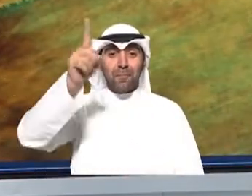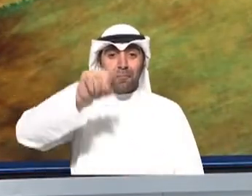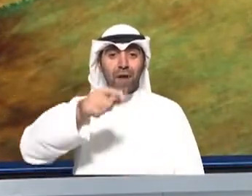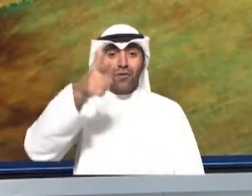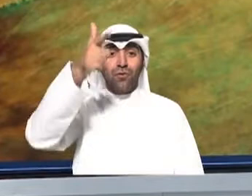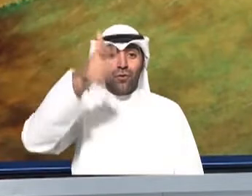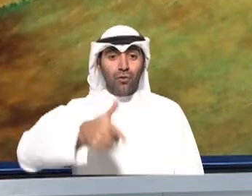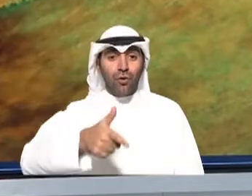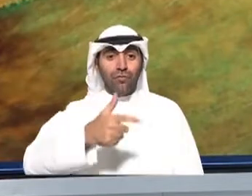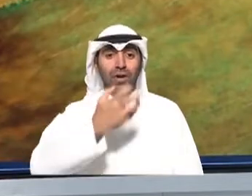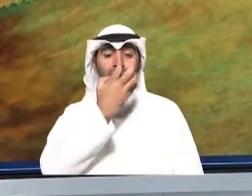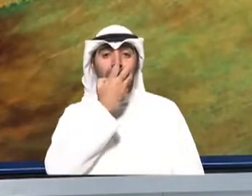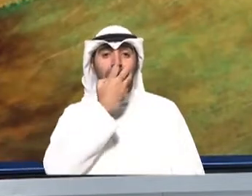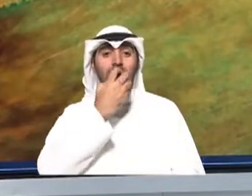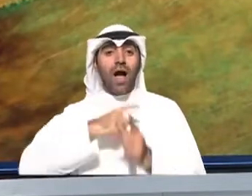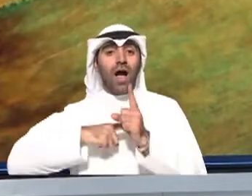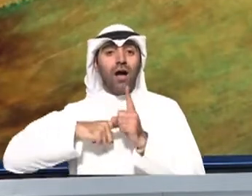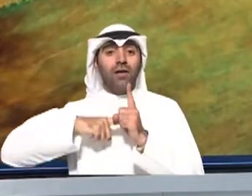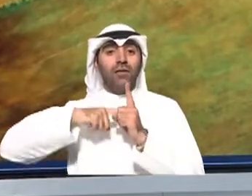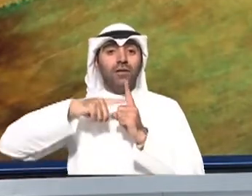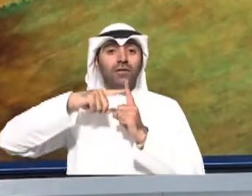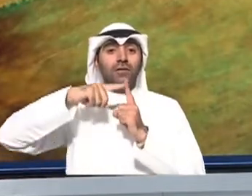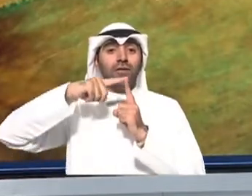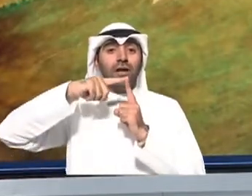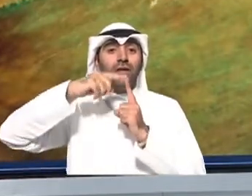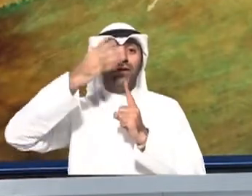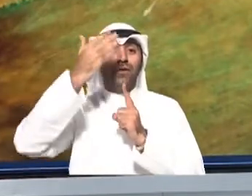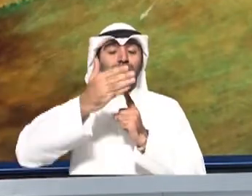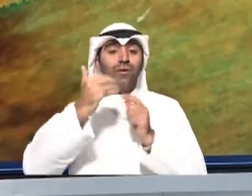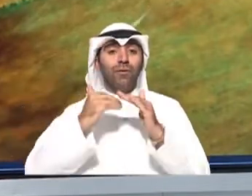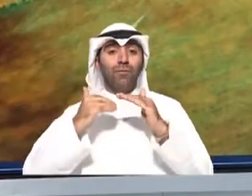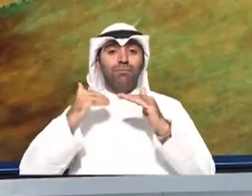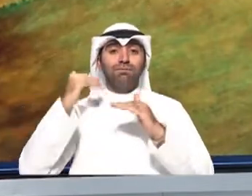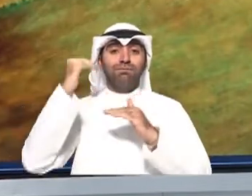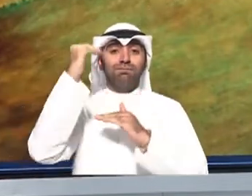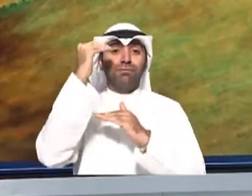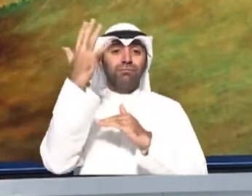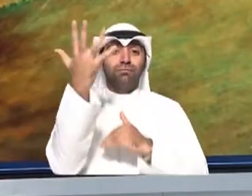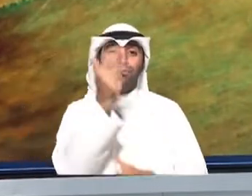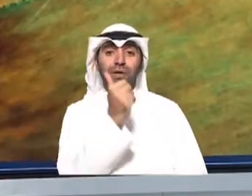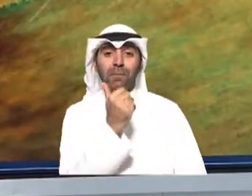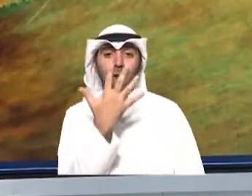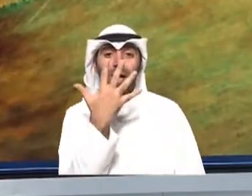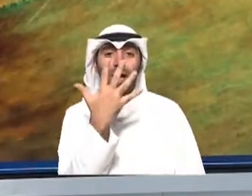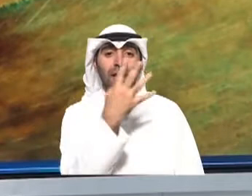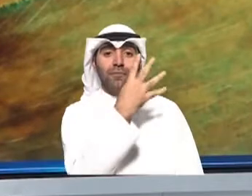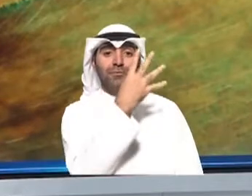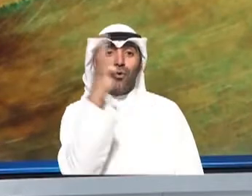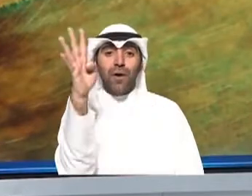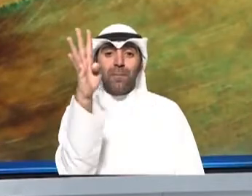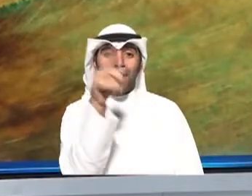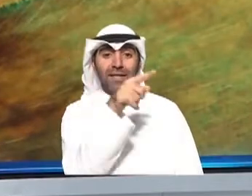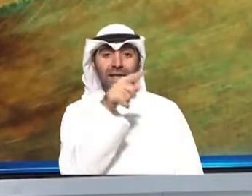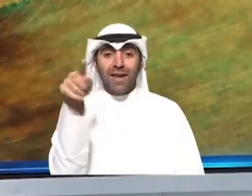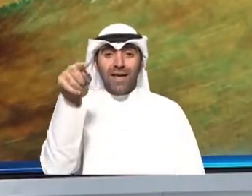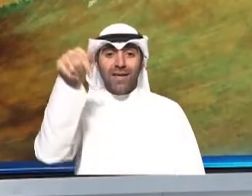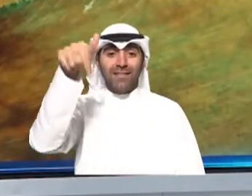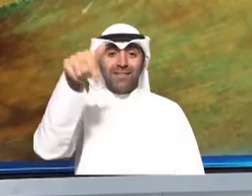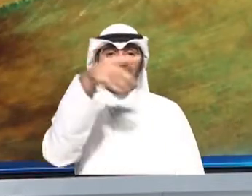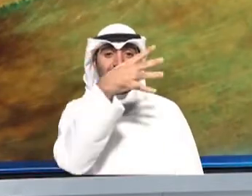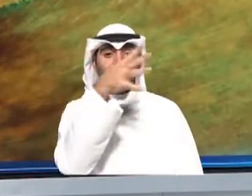درجات الحرارة العظمى متوقع أن تتراوح ما بين 45 إلى 46 درجة مئوية، راح نلاحظ الرياح راح تكون